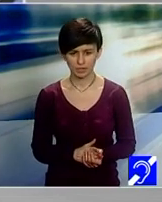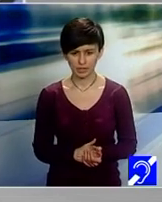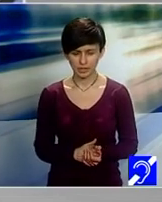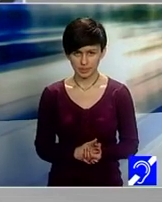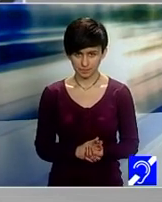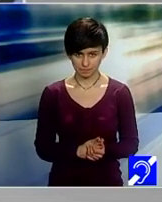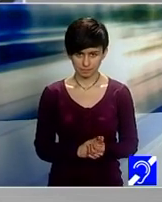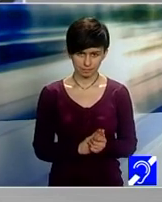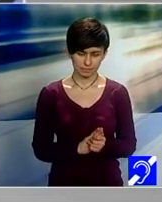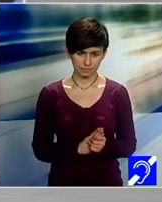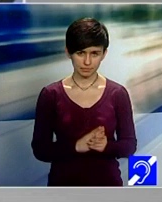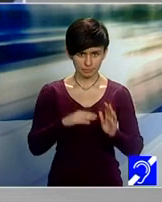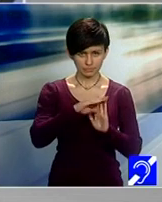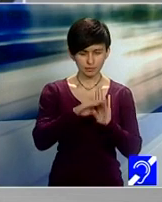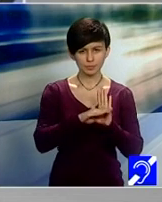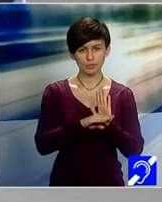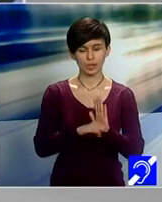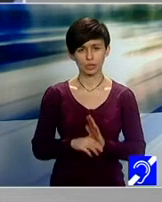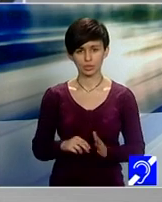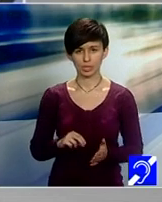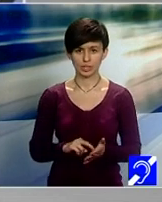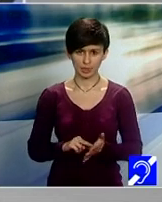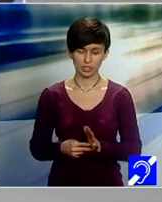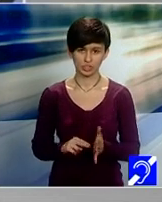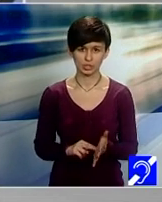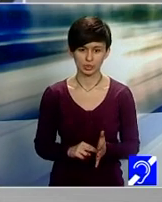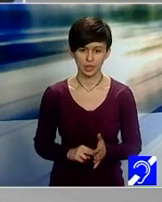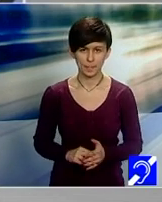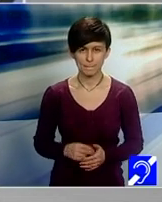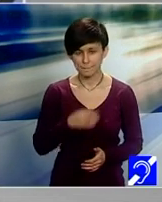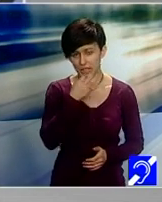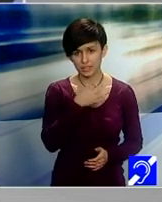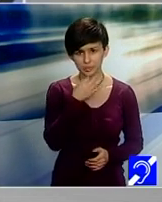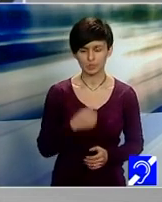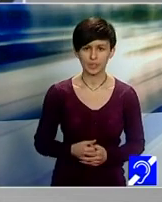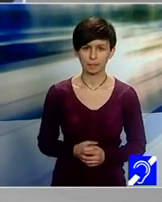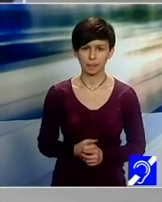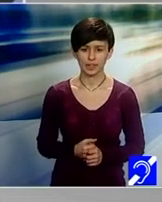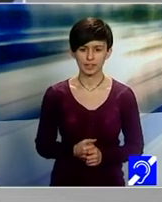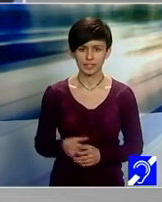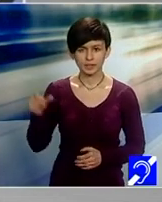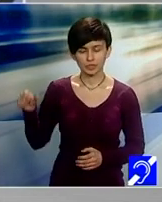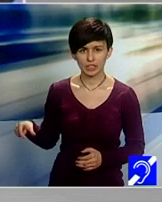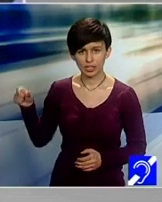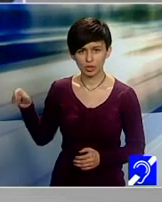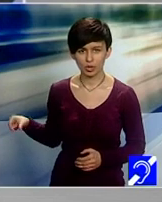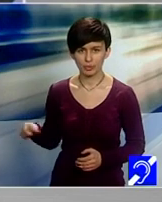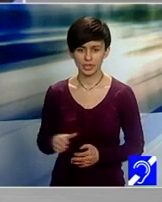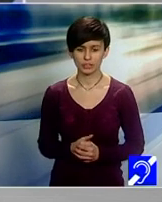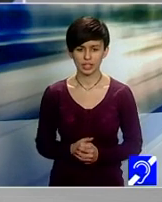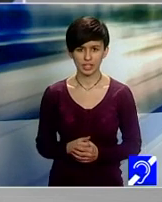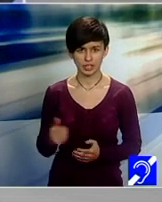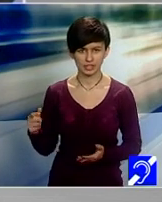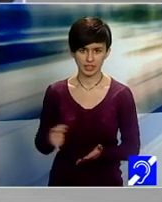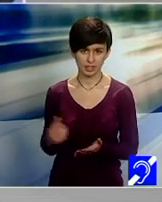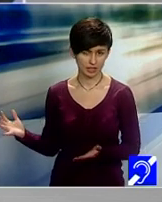civilă ne spune că din momentul în care pârâtului este comunicat o cerere de chemare judecată, acesta are